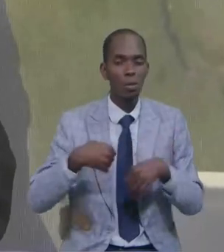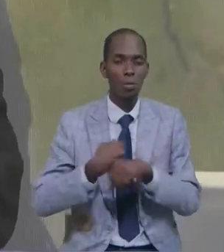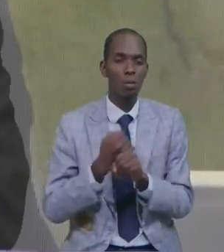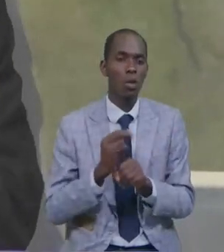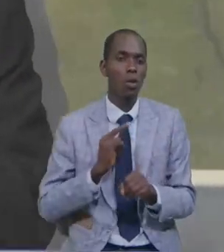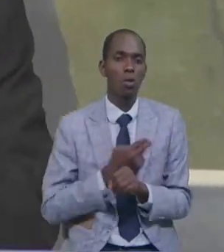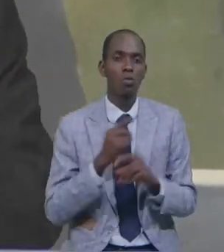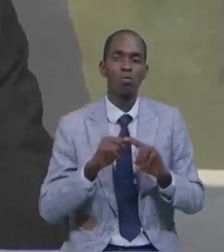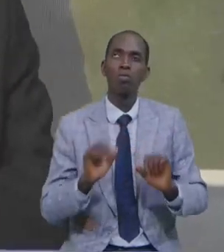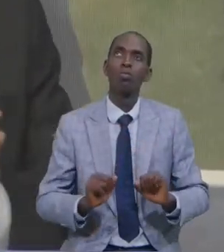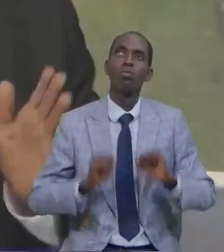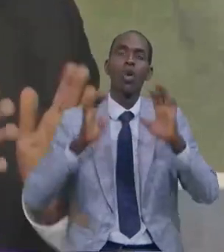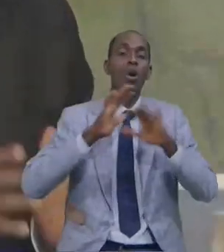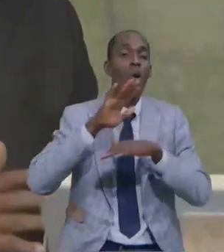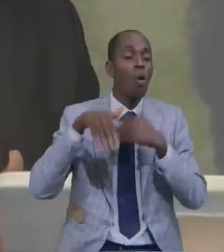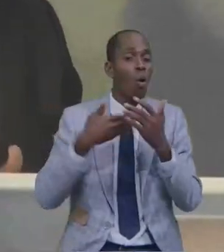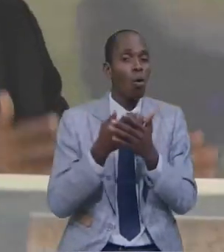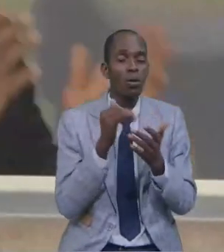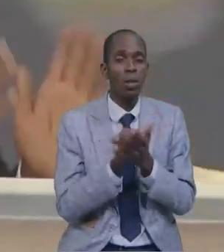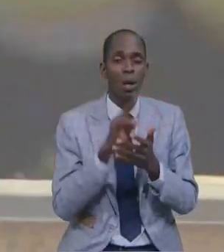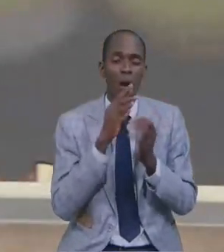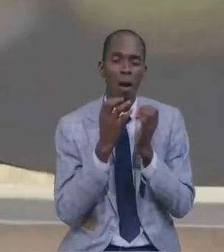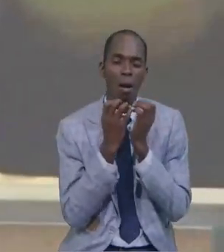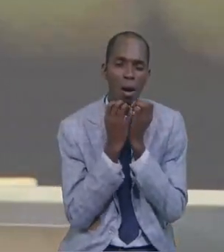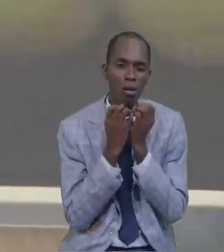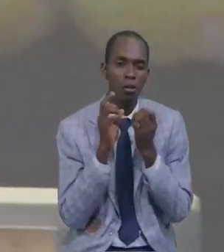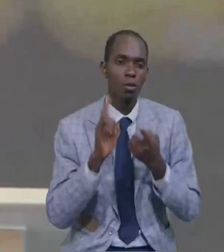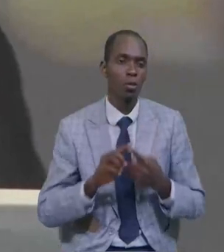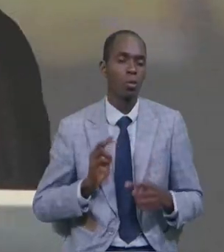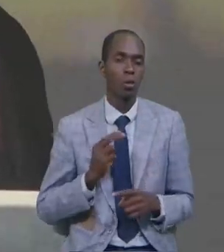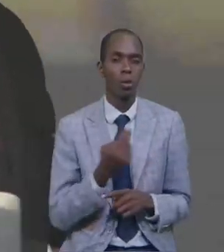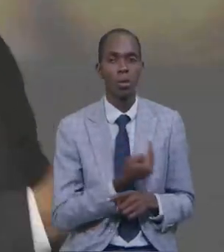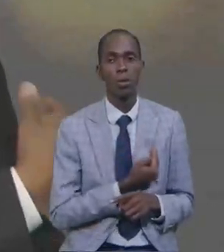à s'abstenir de toute espèce de mal, de corruption.